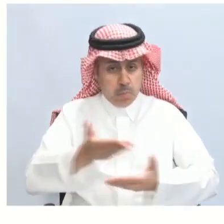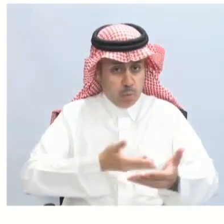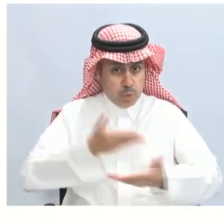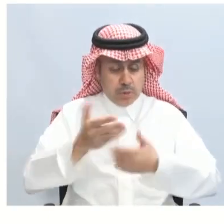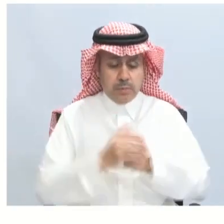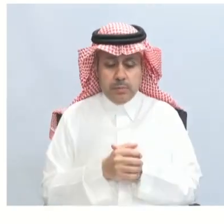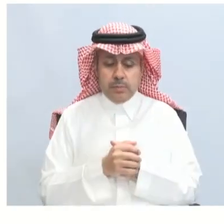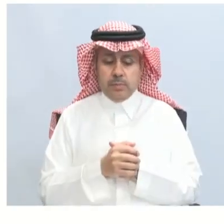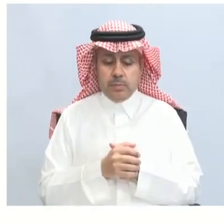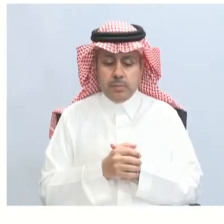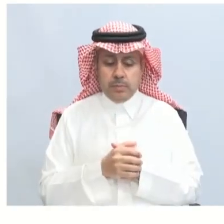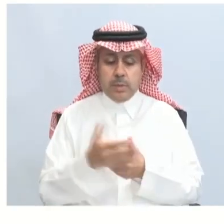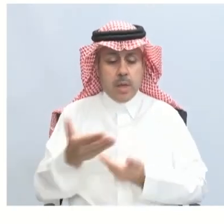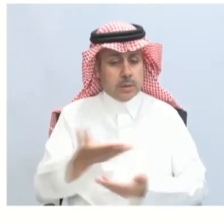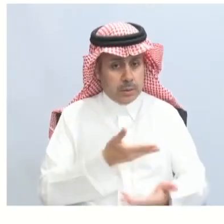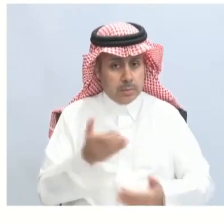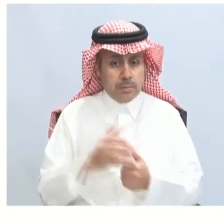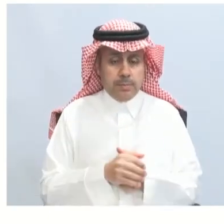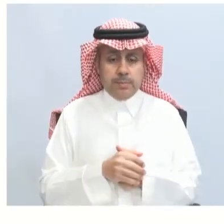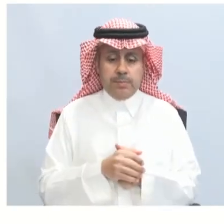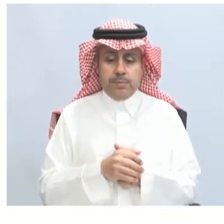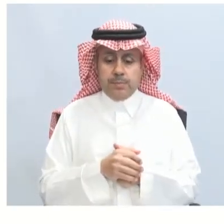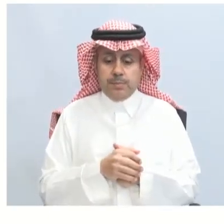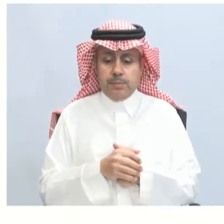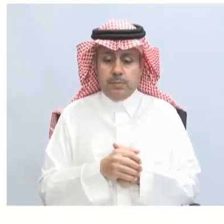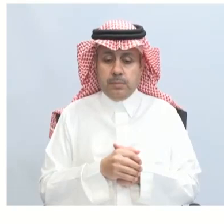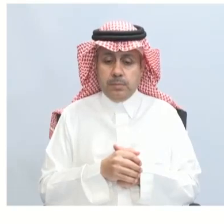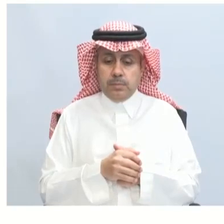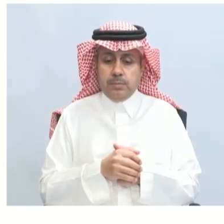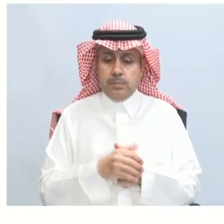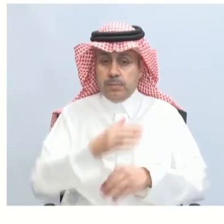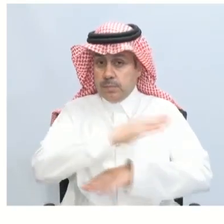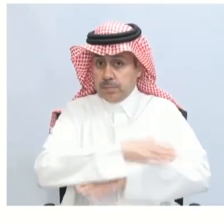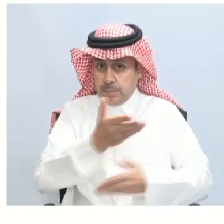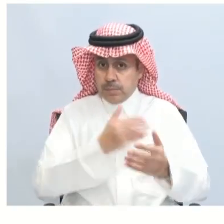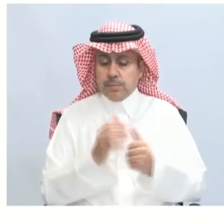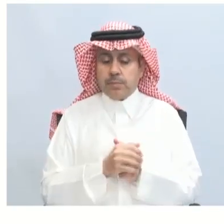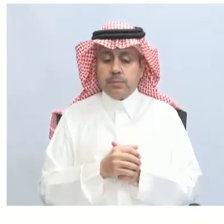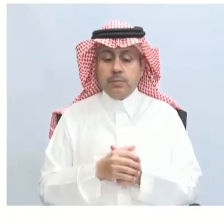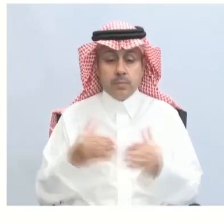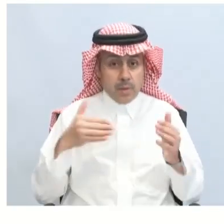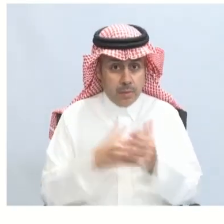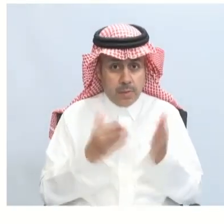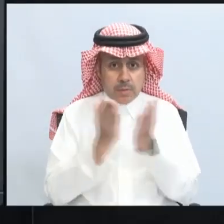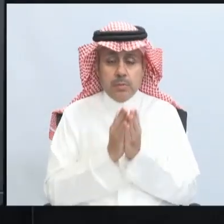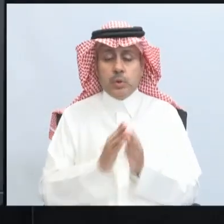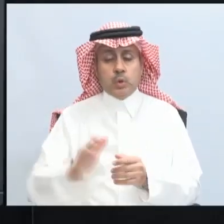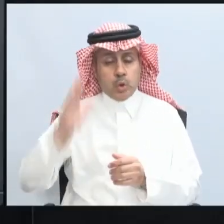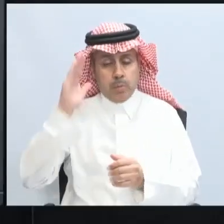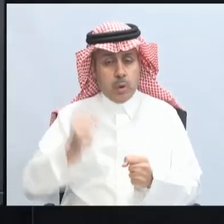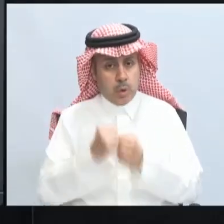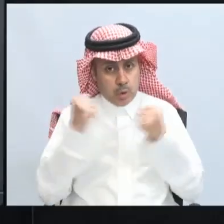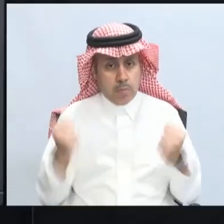القدره على ان نعدد هذه الاداب اداب اداب المجادله بهذا نكون وله الحمد انتهينا اشكر لكم